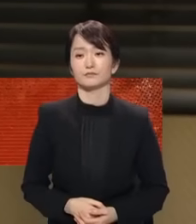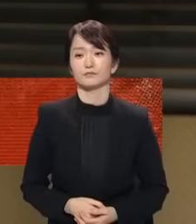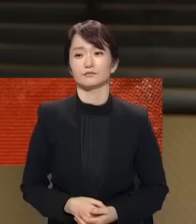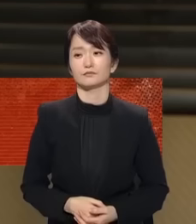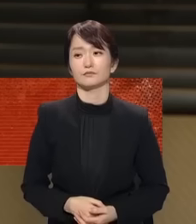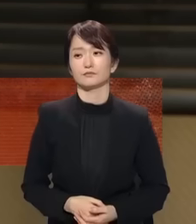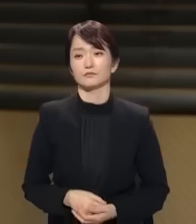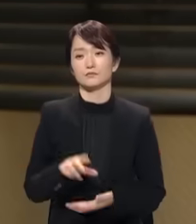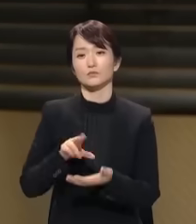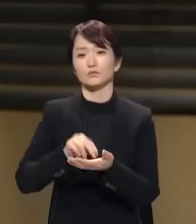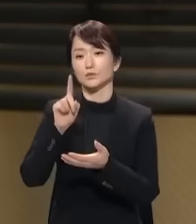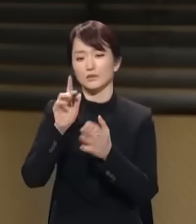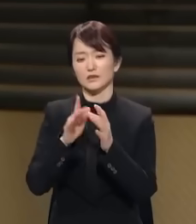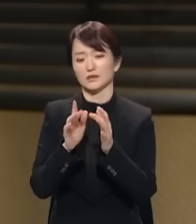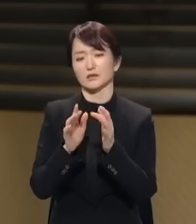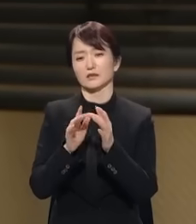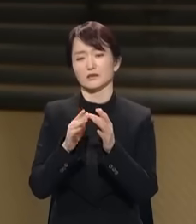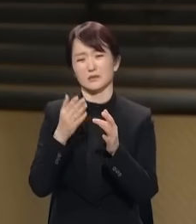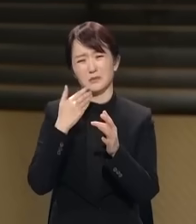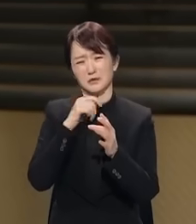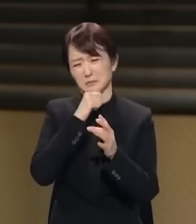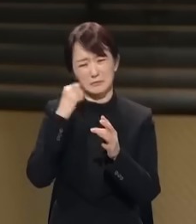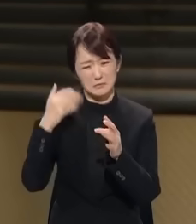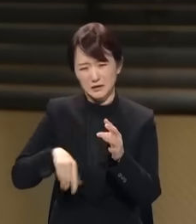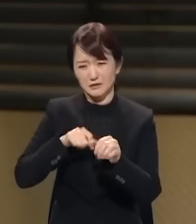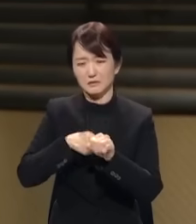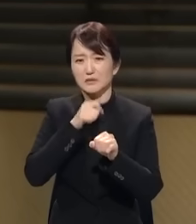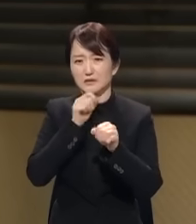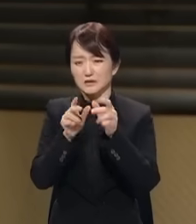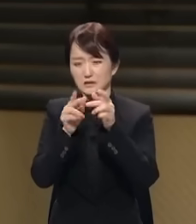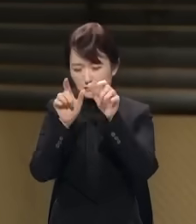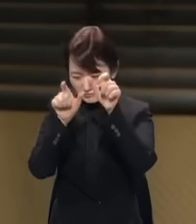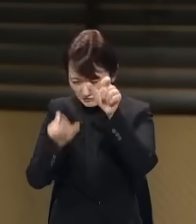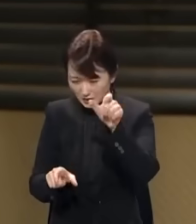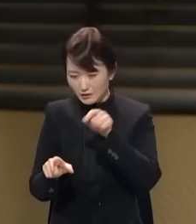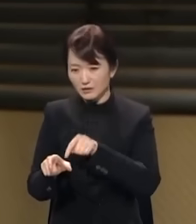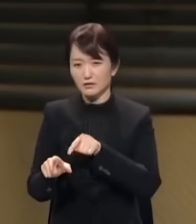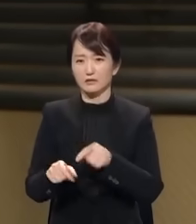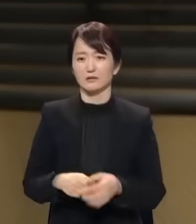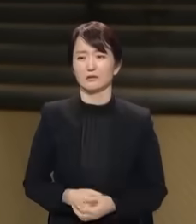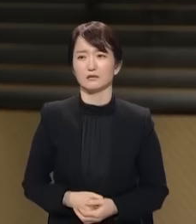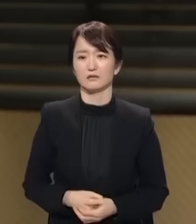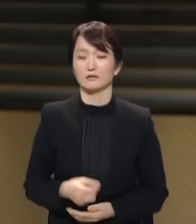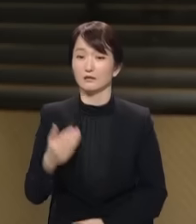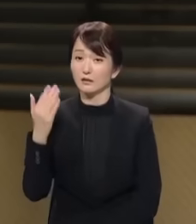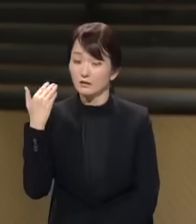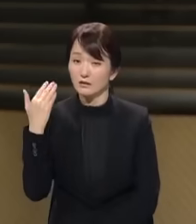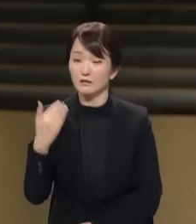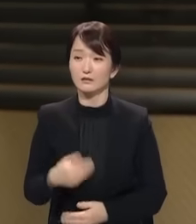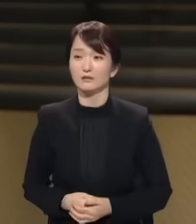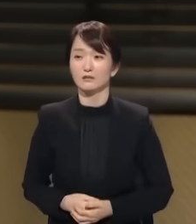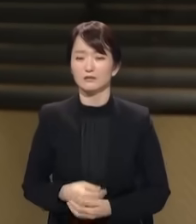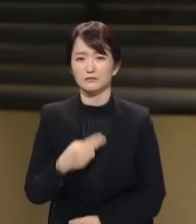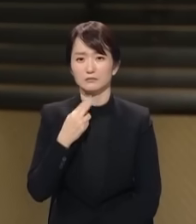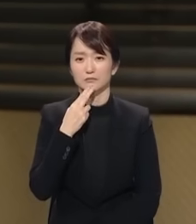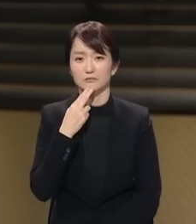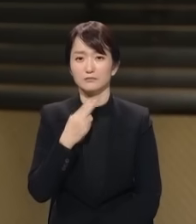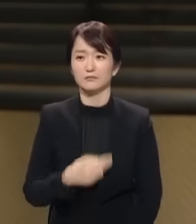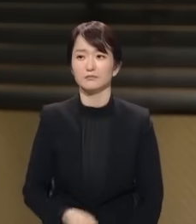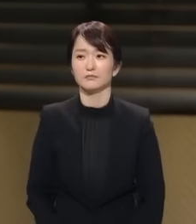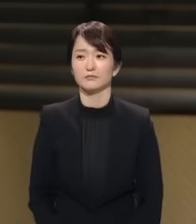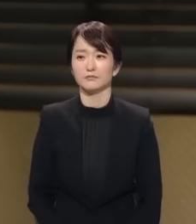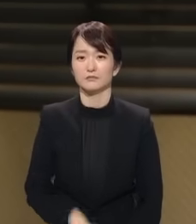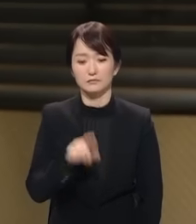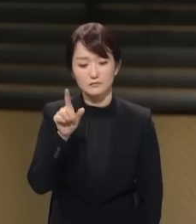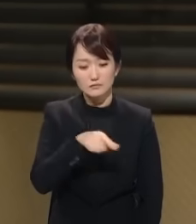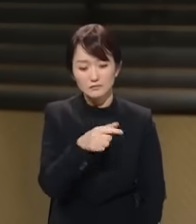이 테러 부분이거든요. 이 테러를 했던 거 별점 테러라고 우리가 일명 말하는데 예전에 이런 게 없을 때